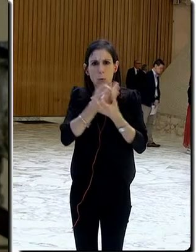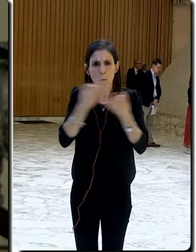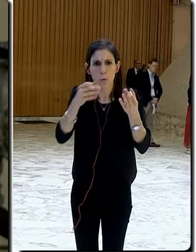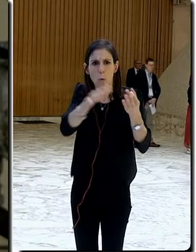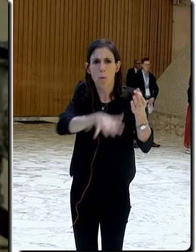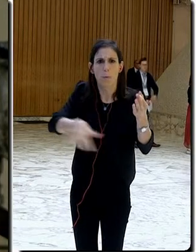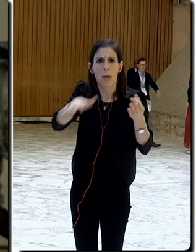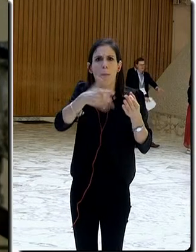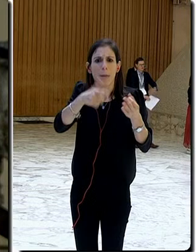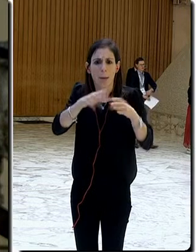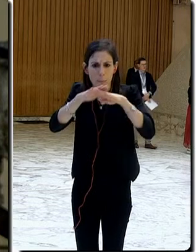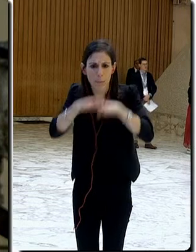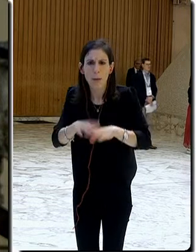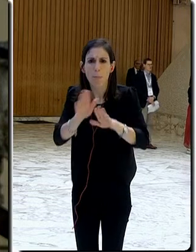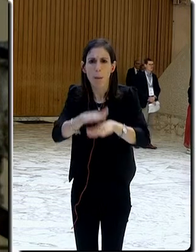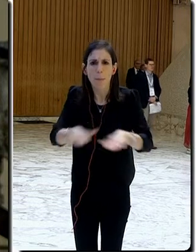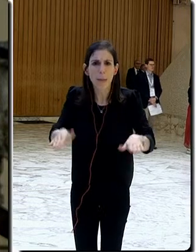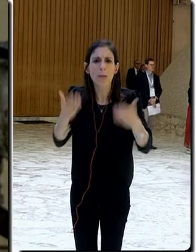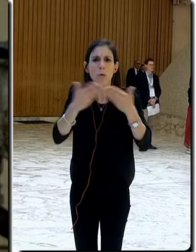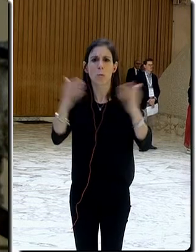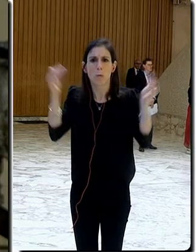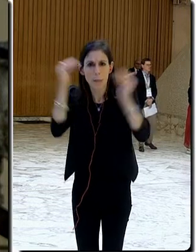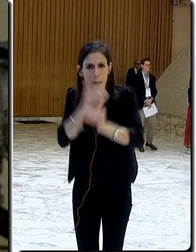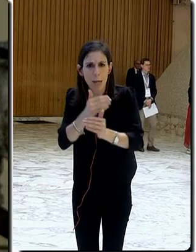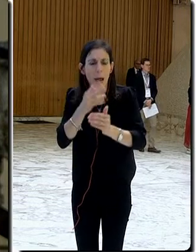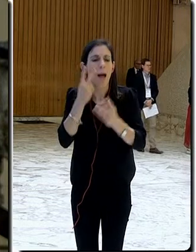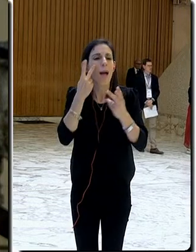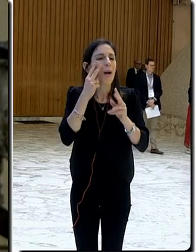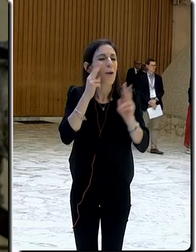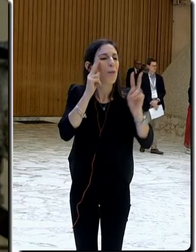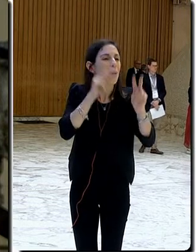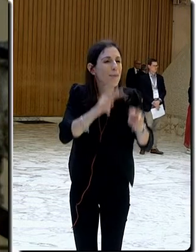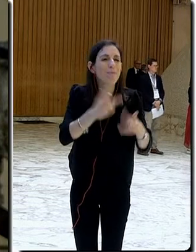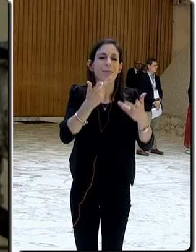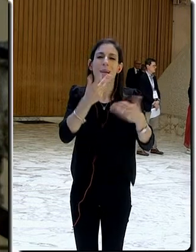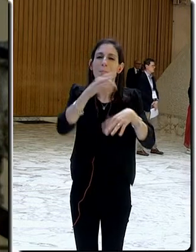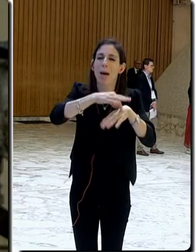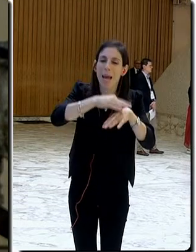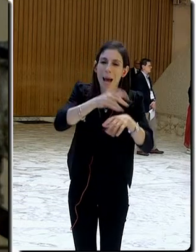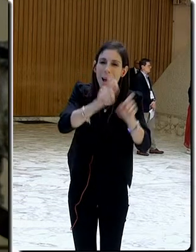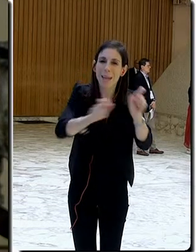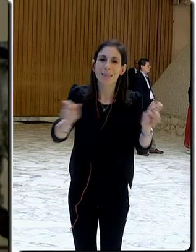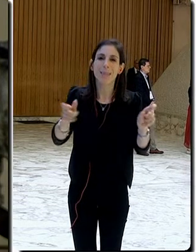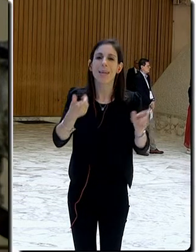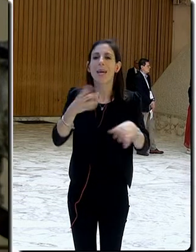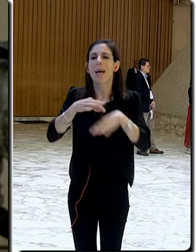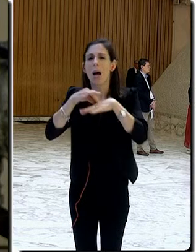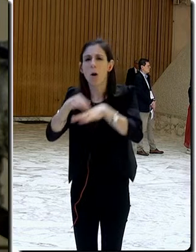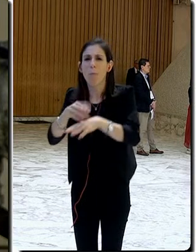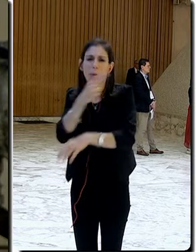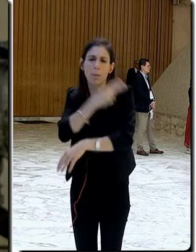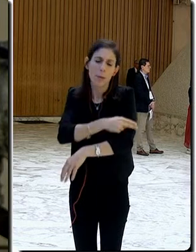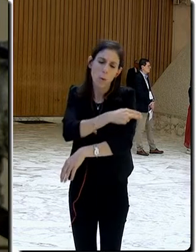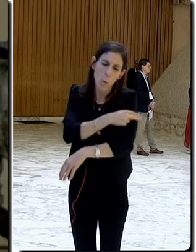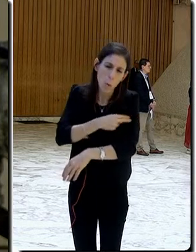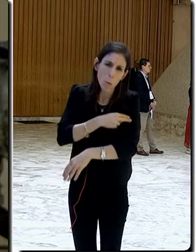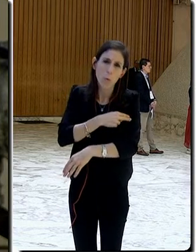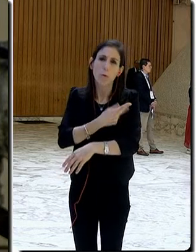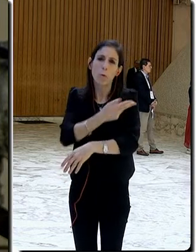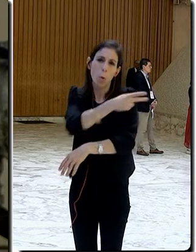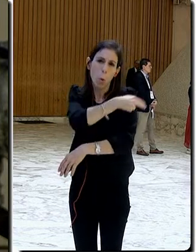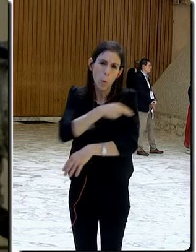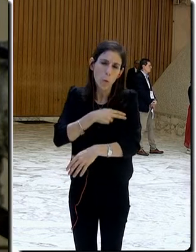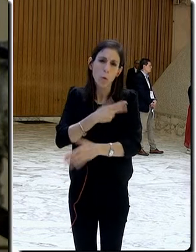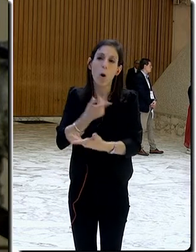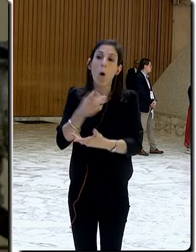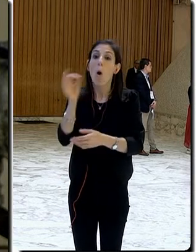malades, accompagnement dans le deuil, se faire référer le bon pédiatre, le bon plombier, etc. Une occasion pour tous de